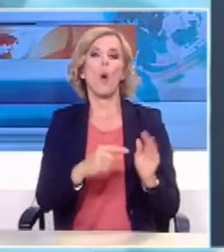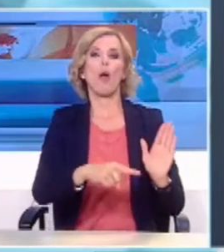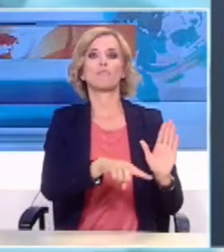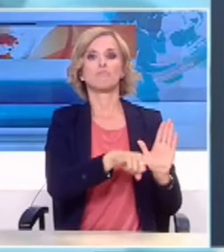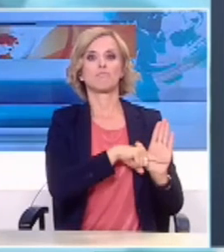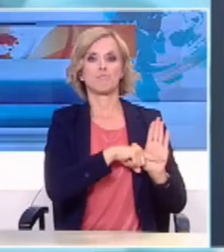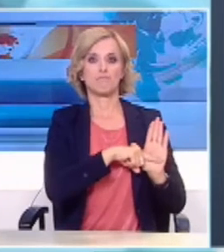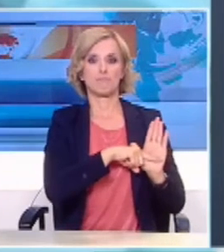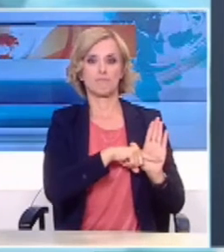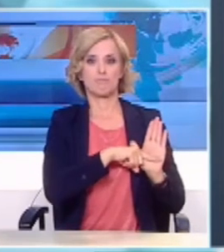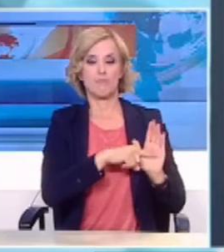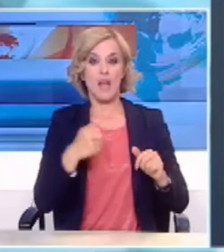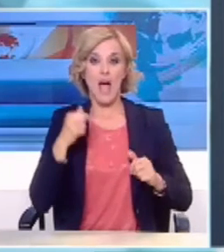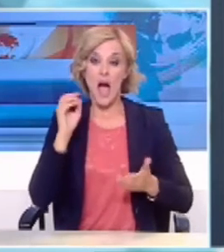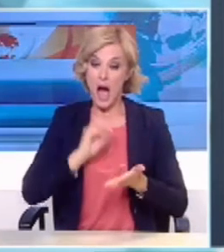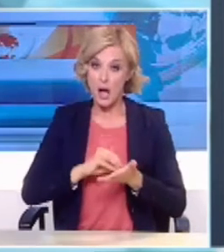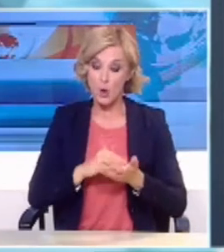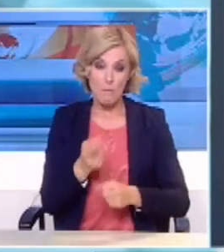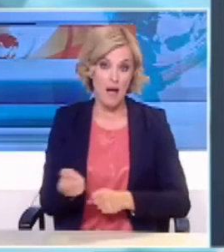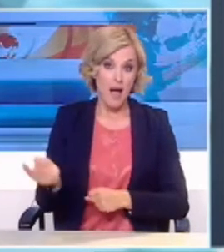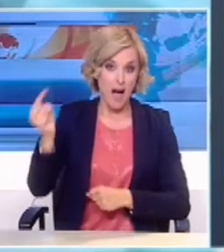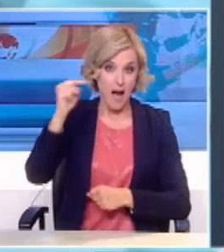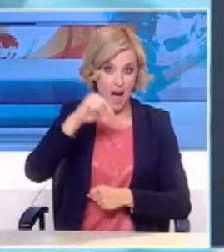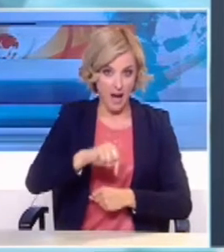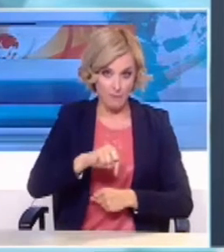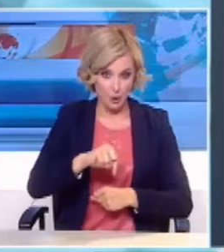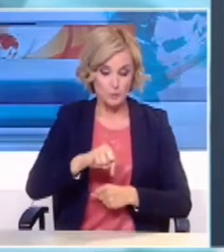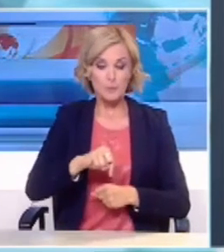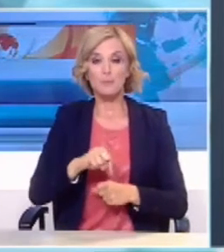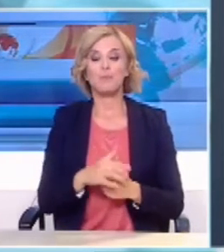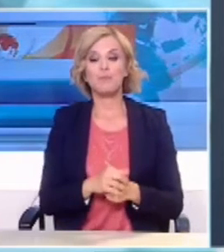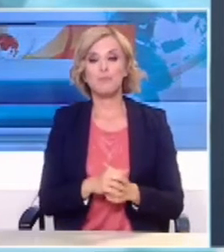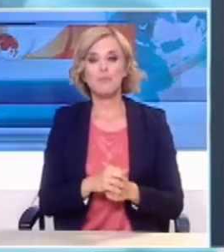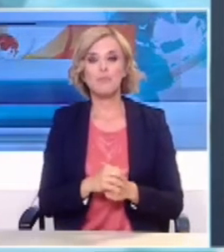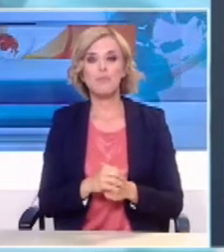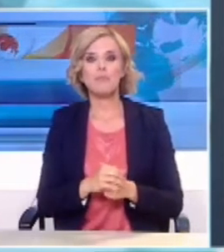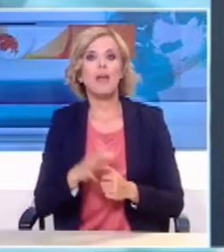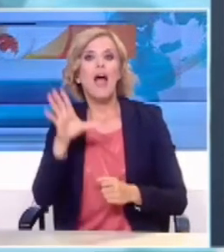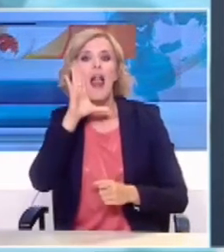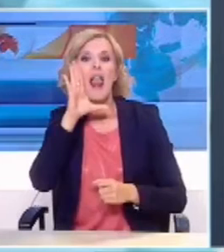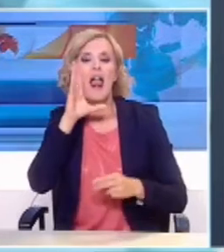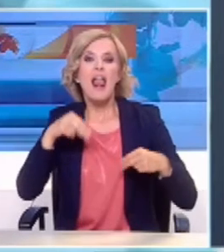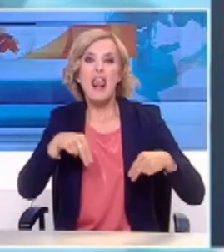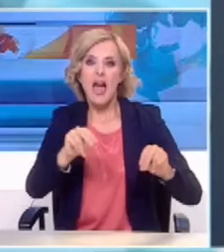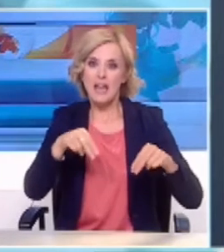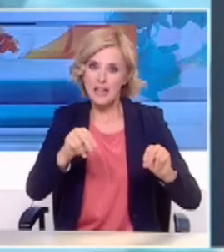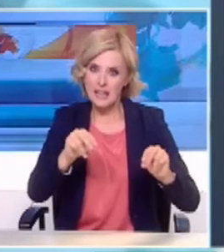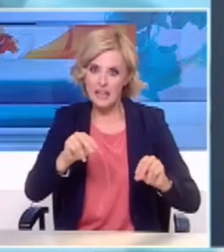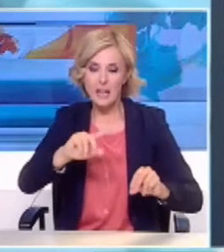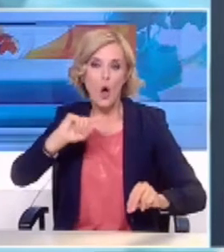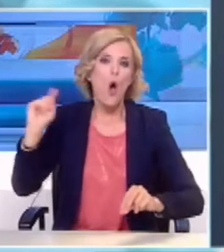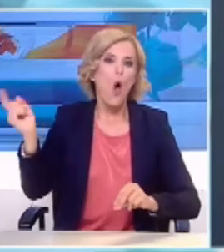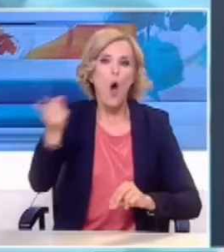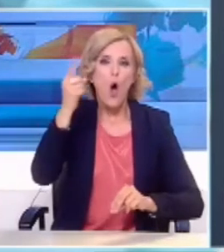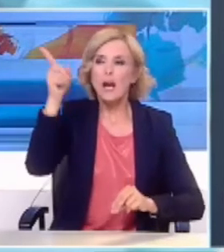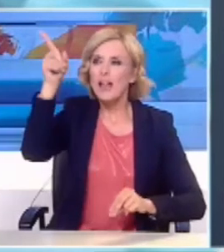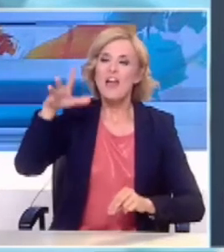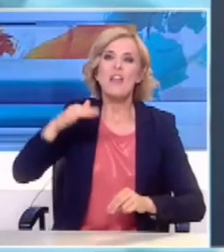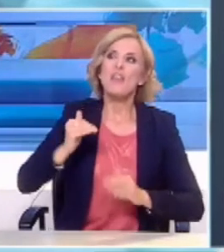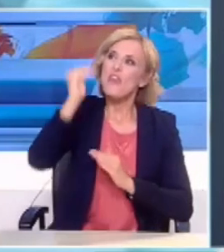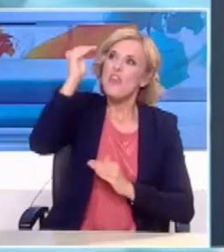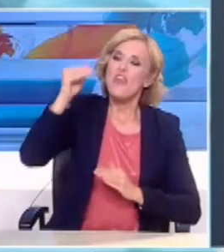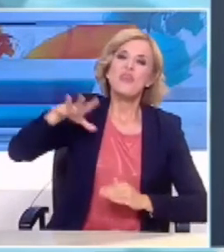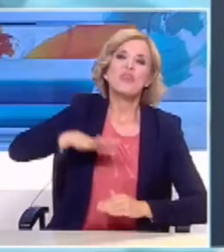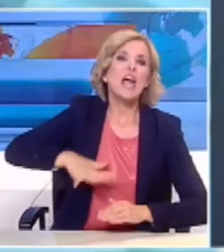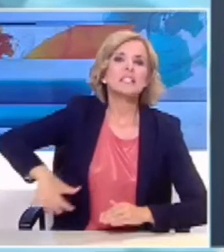επίσης να σας πληροφορήσω ότι ολοκληρώνεται αύριο η περίοδος αναστολής λειτουργίας των υπαίθριων αγορών σε όλη την περιφέρεια Θεσσαλίας. Μετά από σχετική επικοινωνία